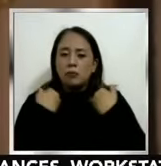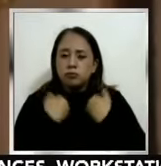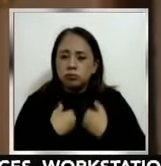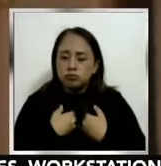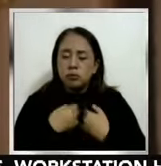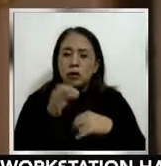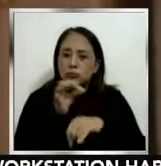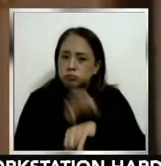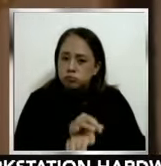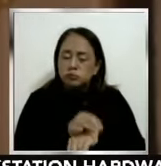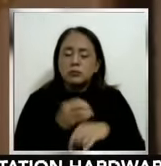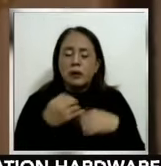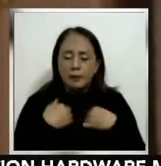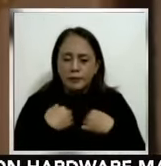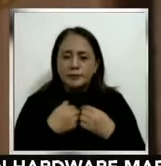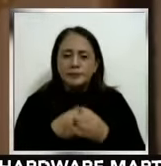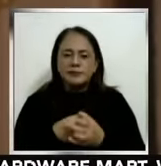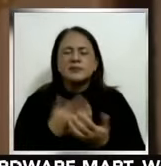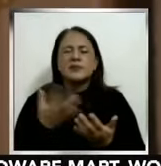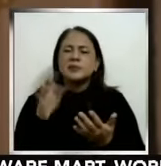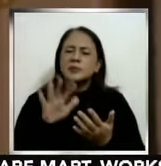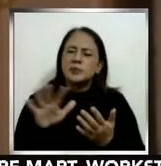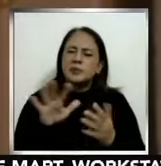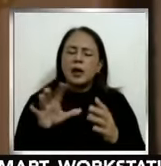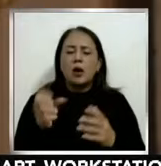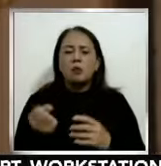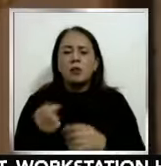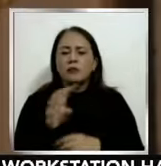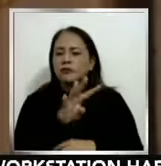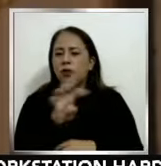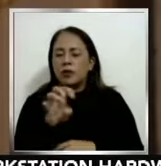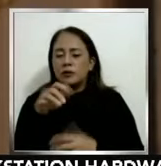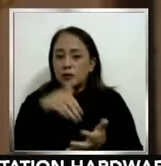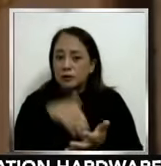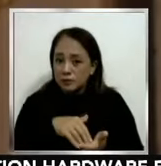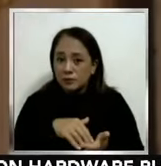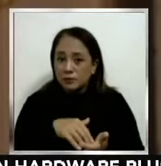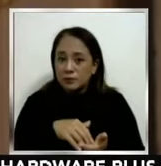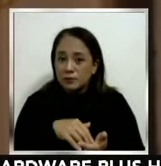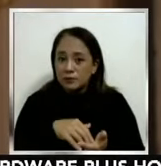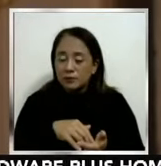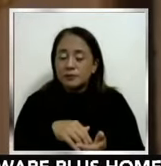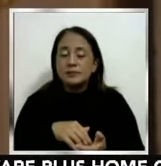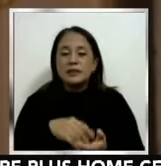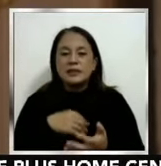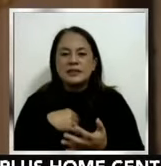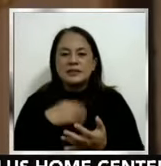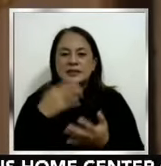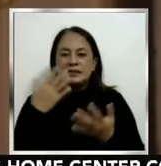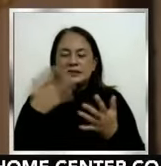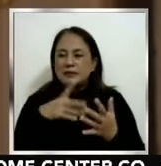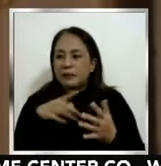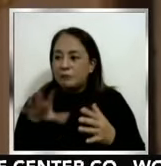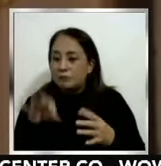no? More or less nagkakahalaga ng 400,000 na hindi na natin na-recover doon